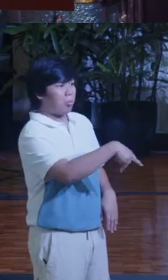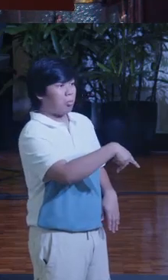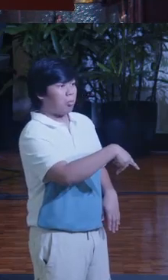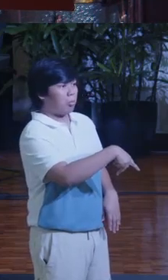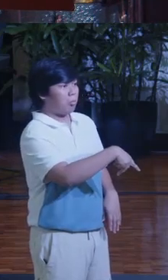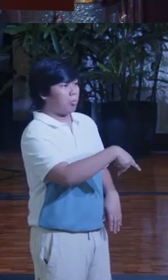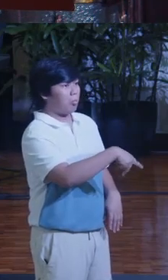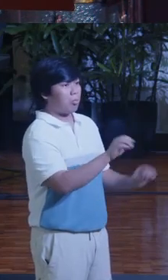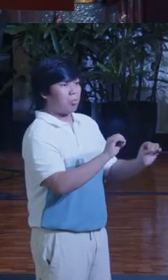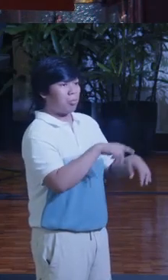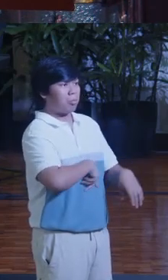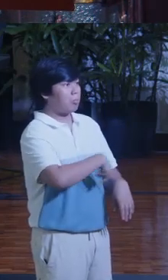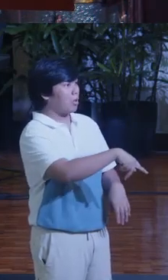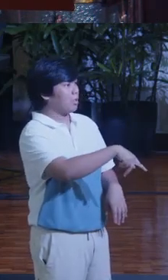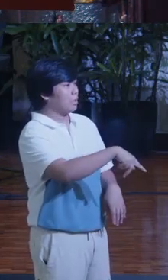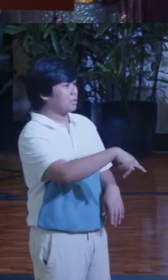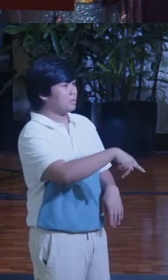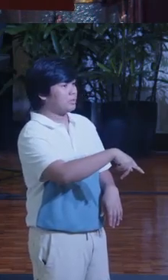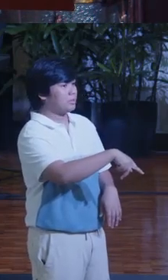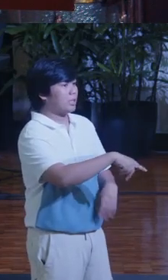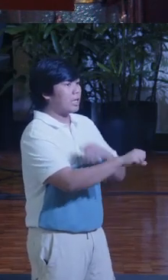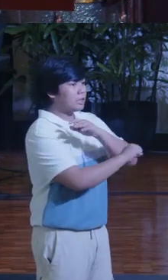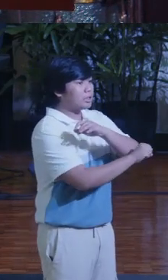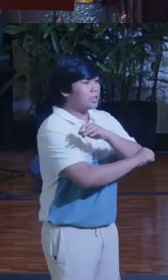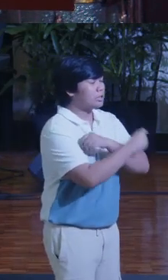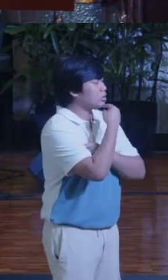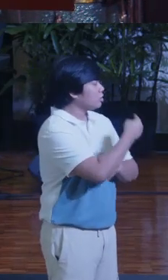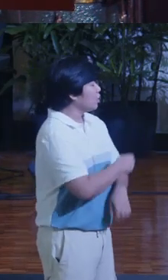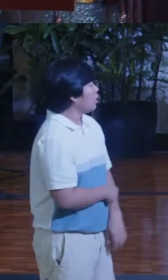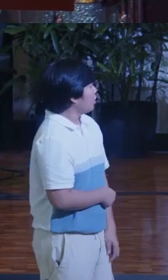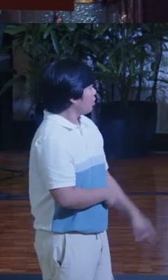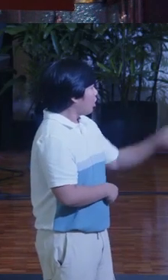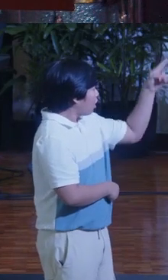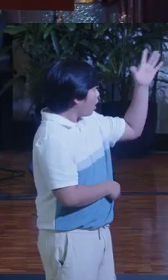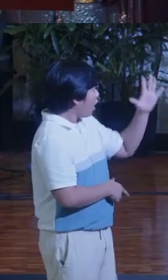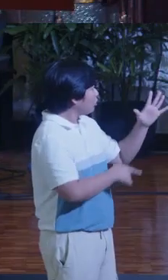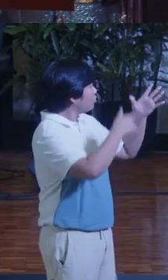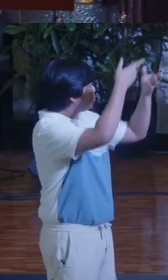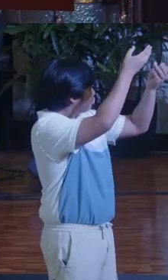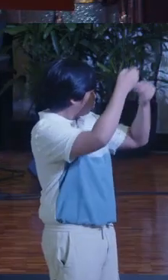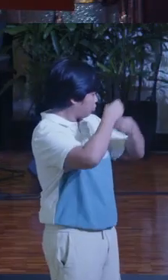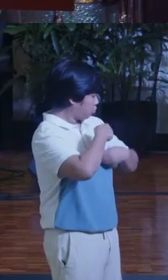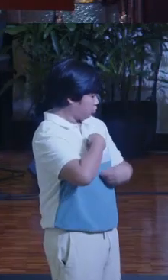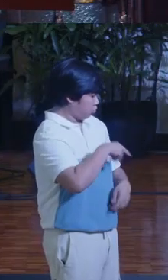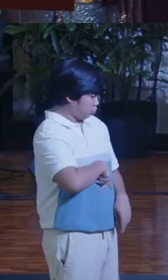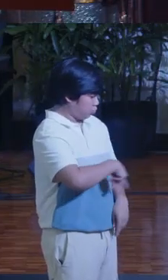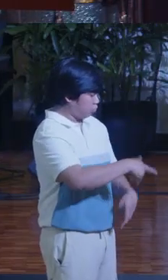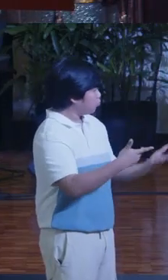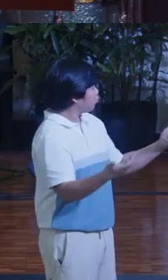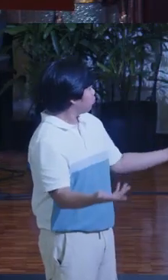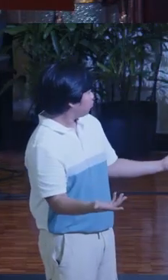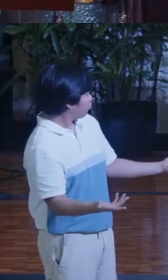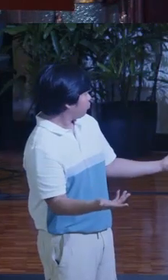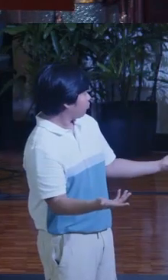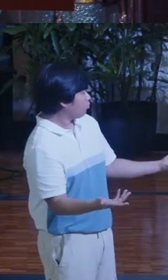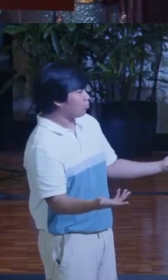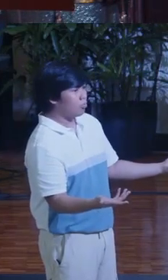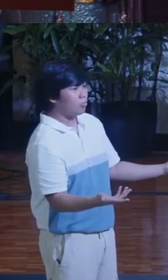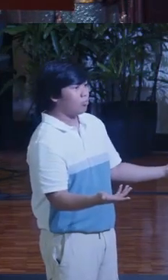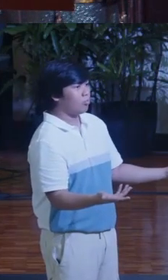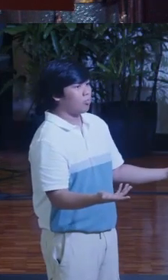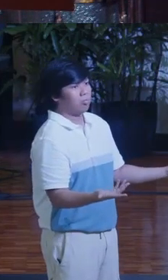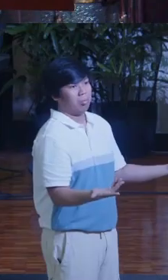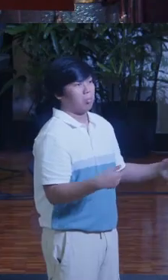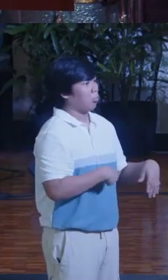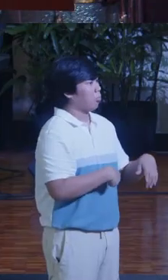children. Sabi niya, sabi ng Diyos, bibigyan tayo ng descendants. Pero He has prevented